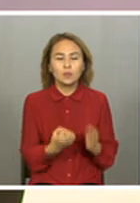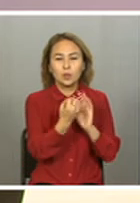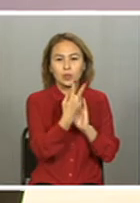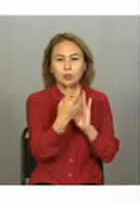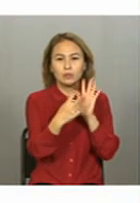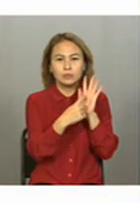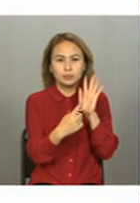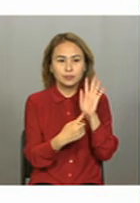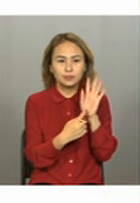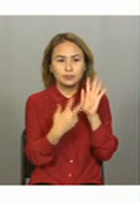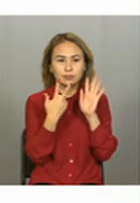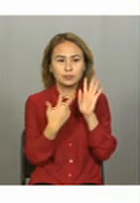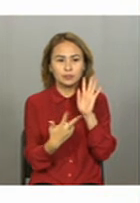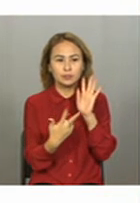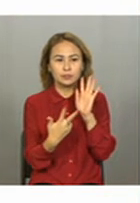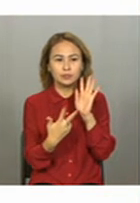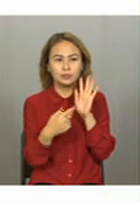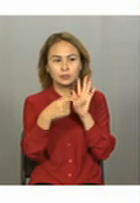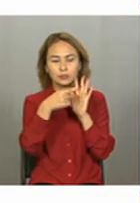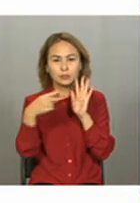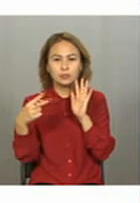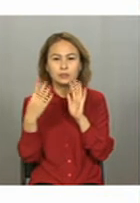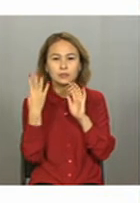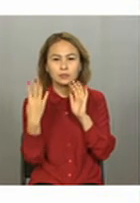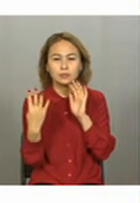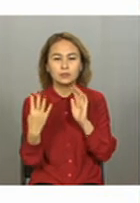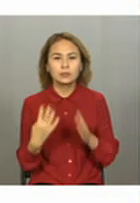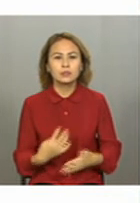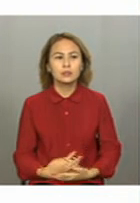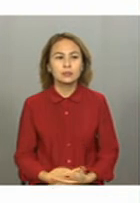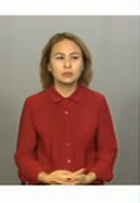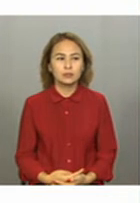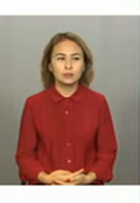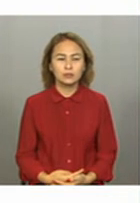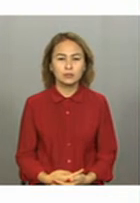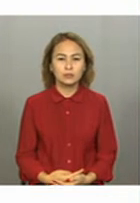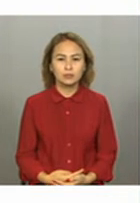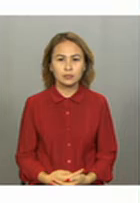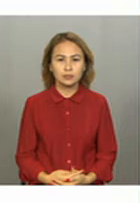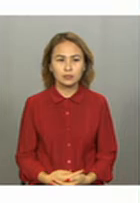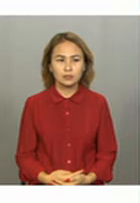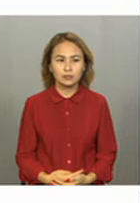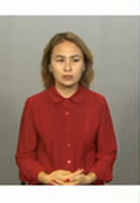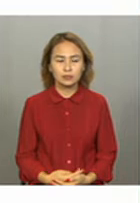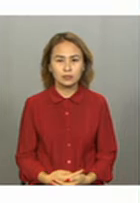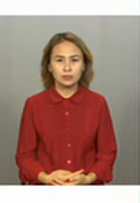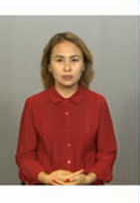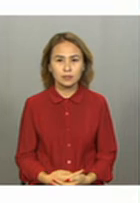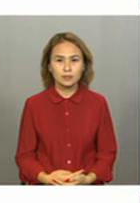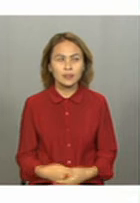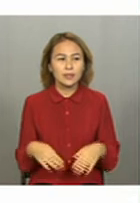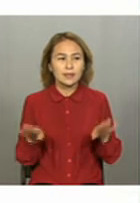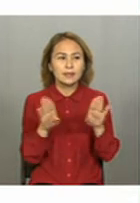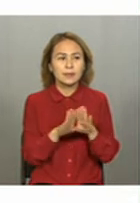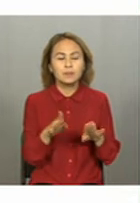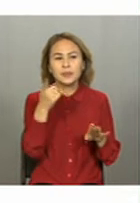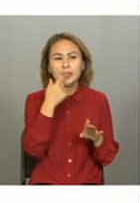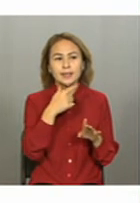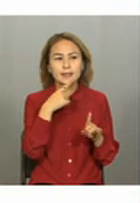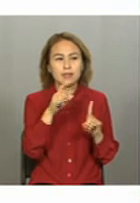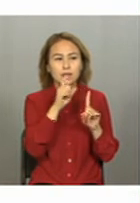12 сантиметр мен 3-тің бөліндісінің мәні 4 сантиметрге тең. Демек, қызыл жолақтың